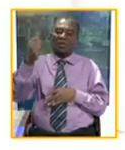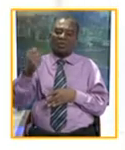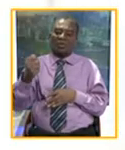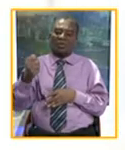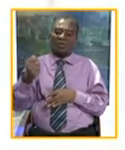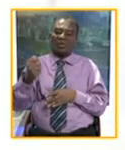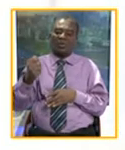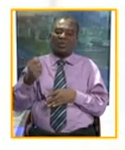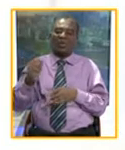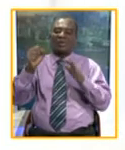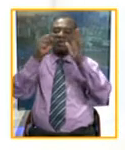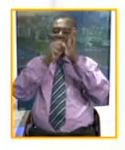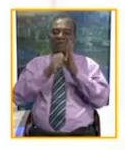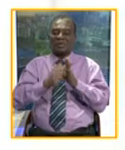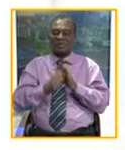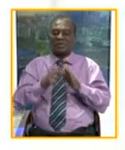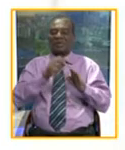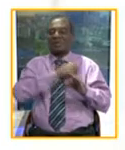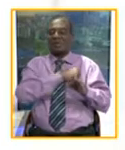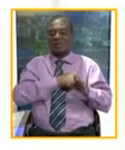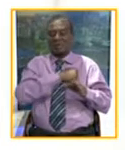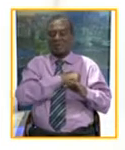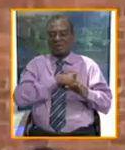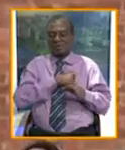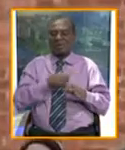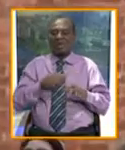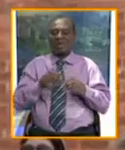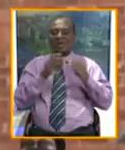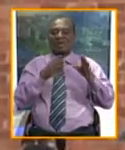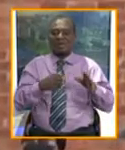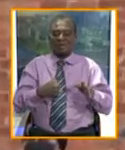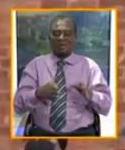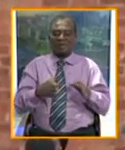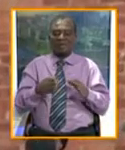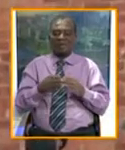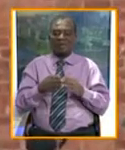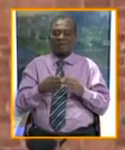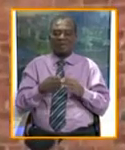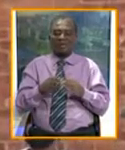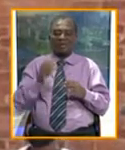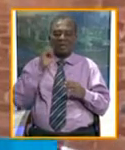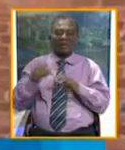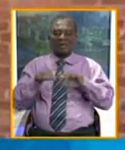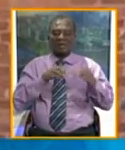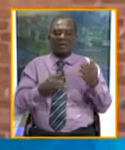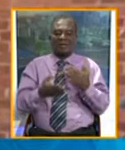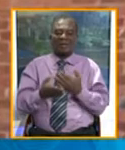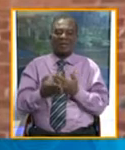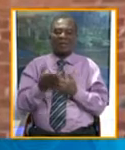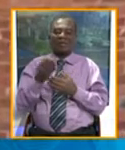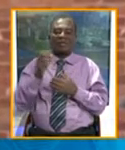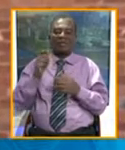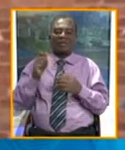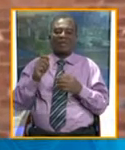d'atteinte. Symbole de deuil, la mise en berne du drapeau intervient en cas d'événement tragique. elle est exécutée aussi bien sur